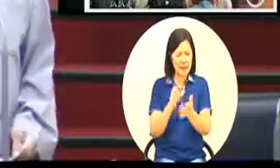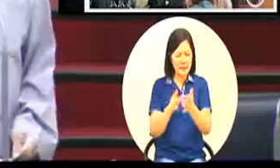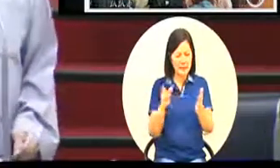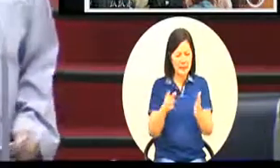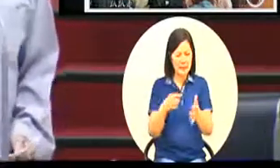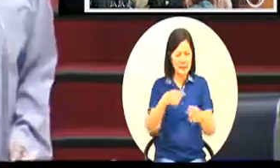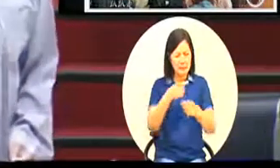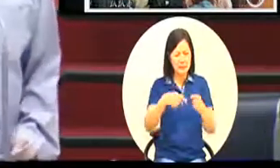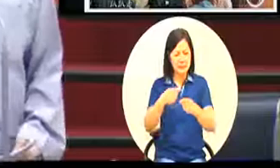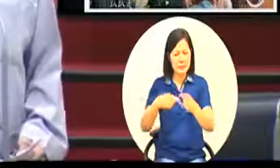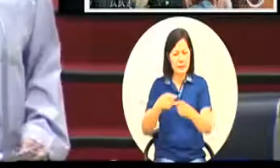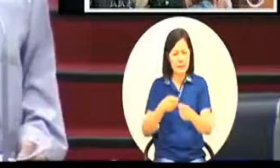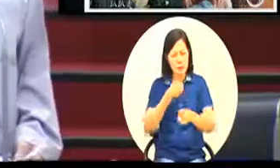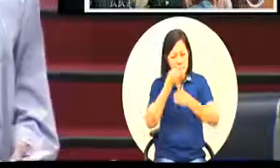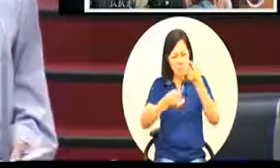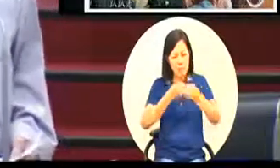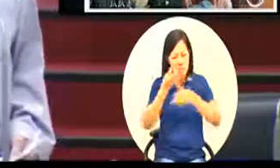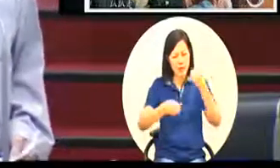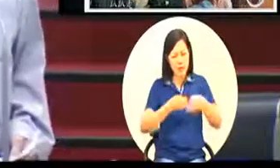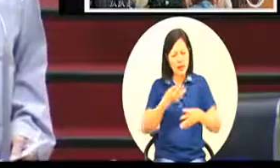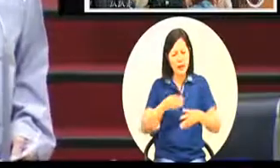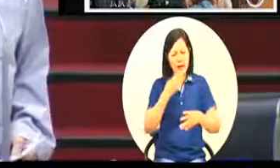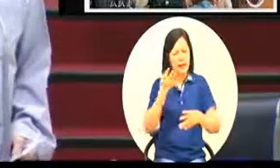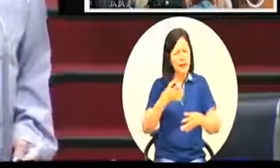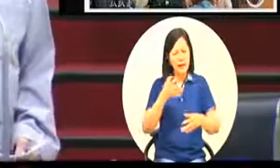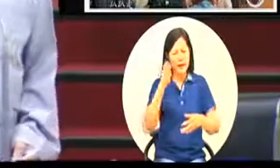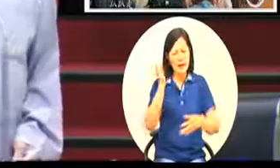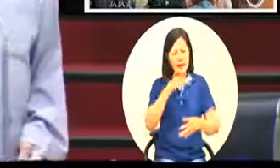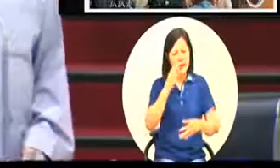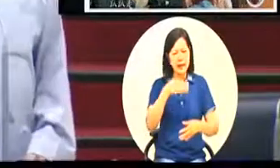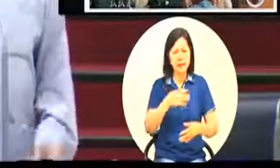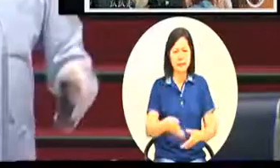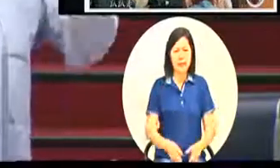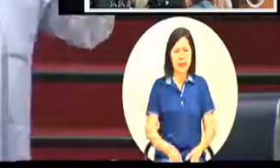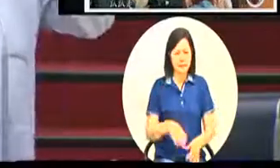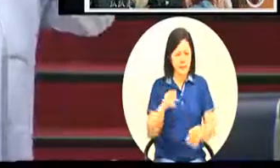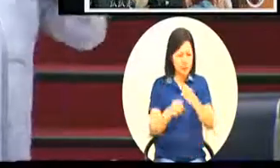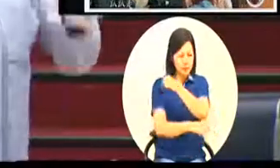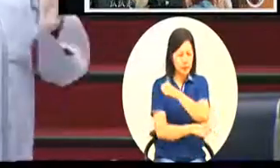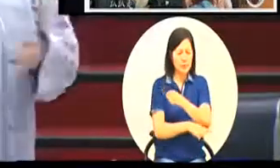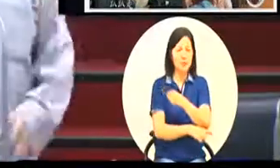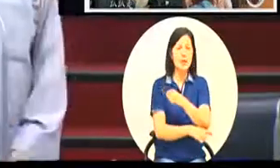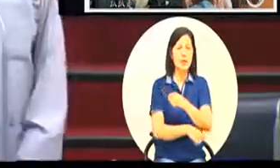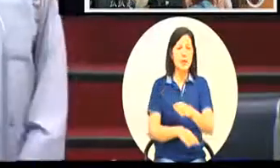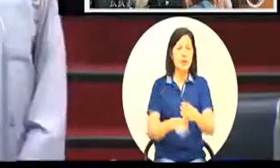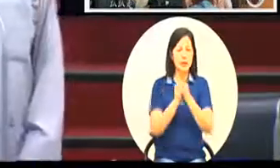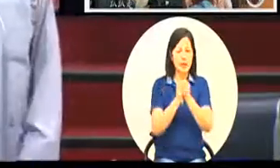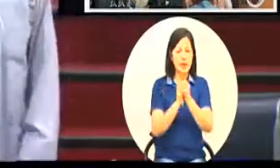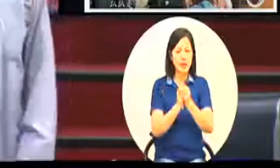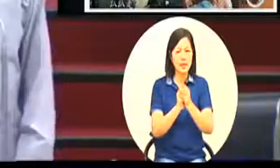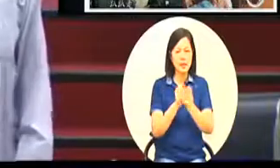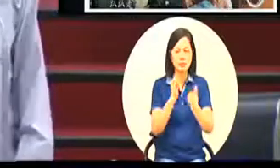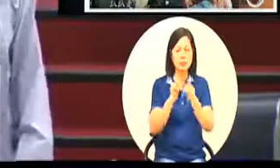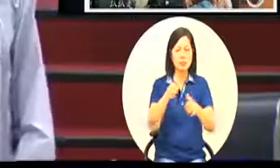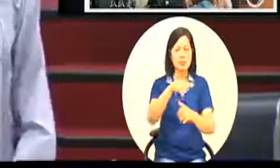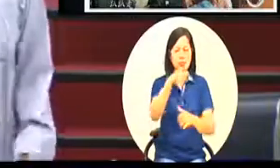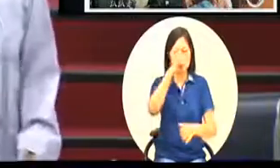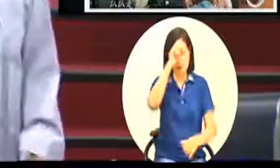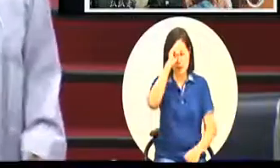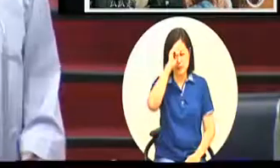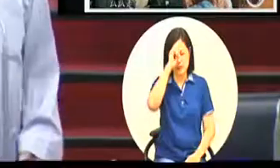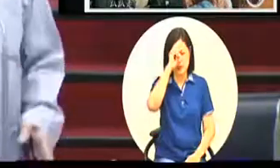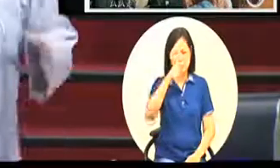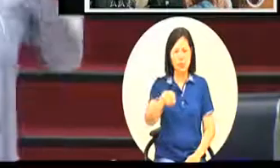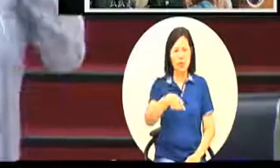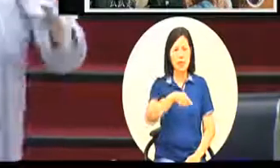在讲这，讲到我真正臭酸啊啦！最后甲咱恳求，拜托，正人的期待。请局长啊，你伸